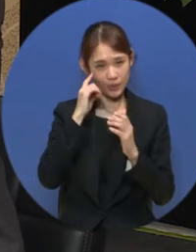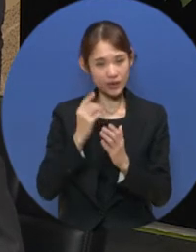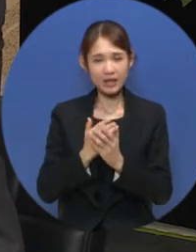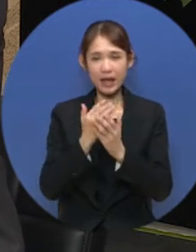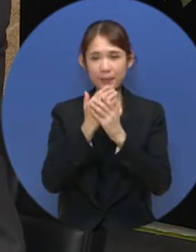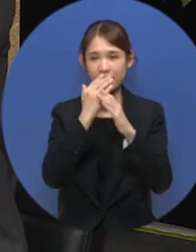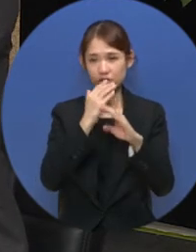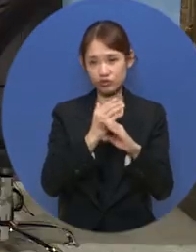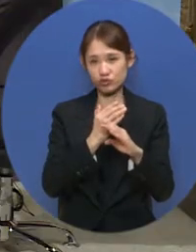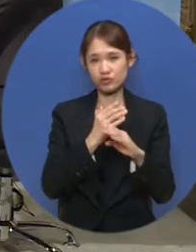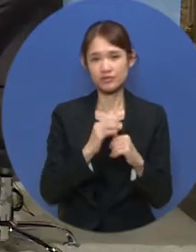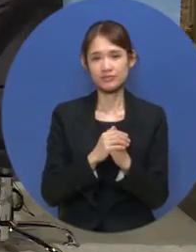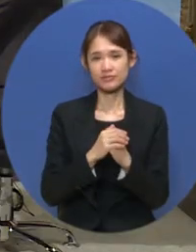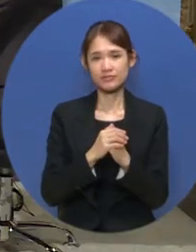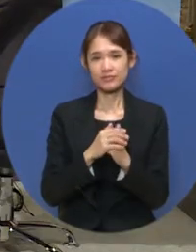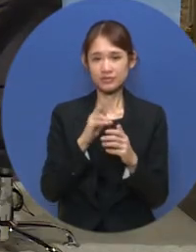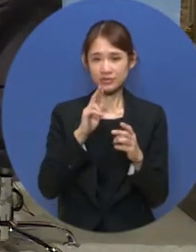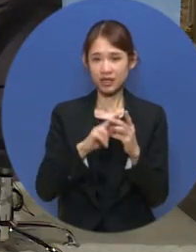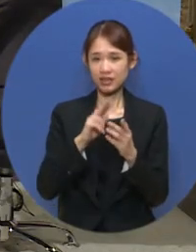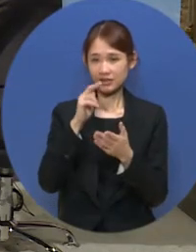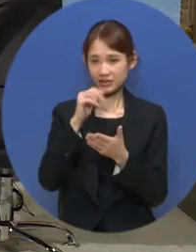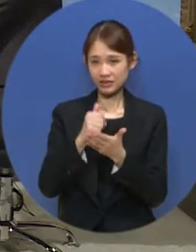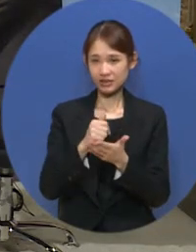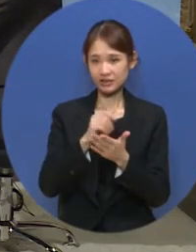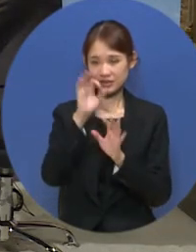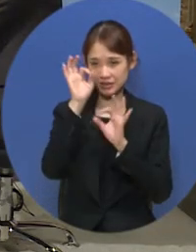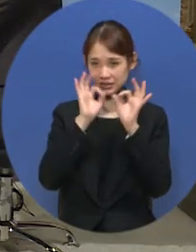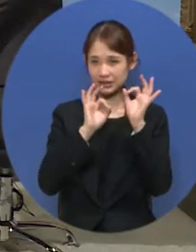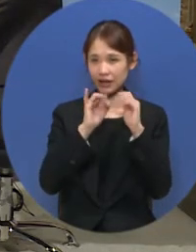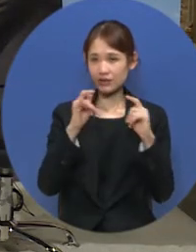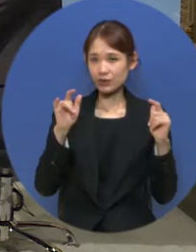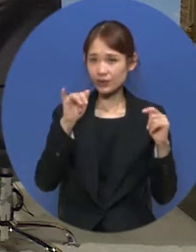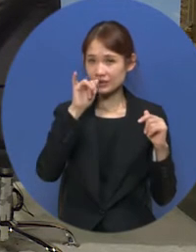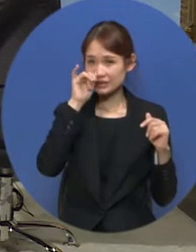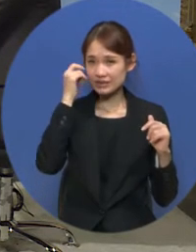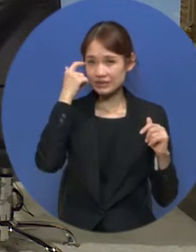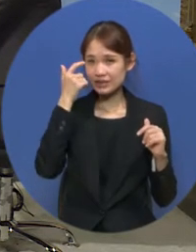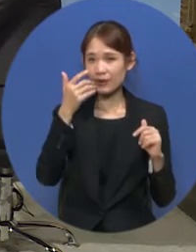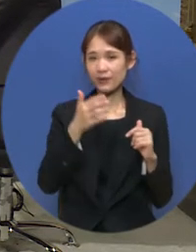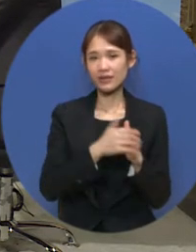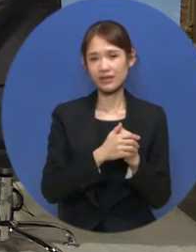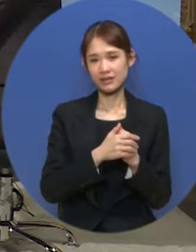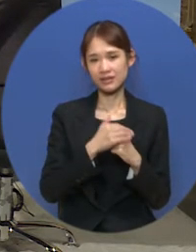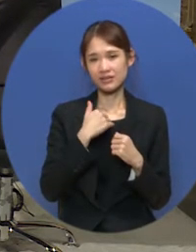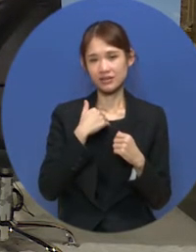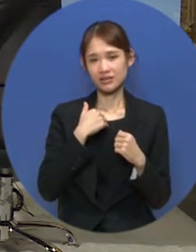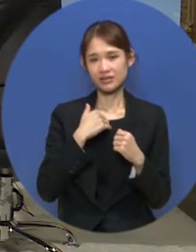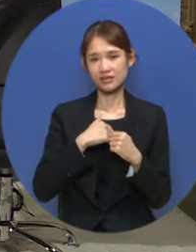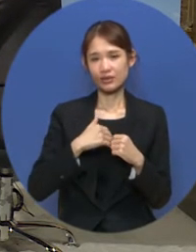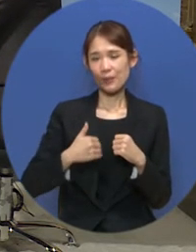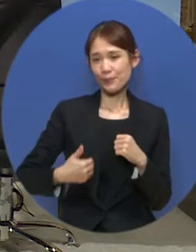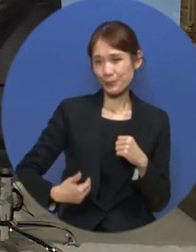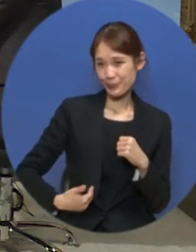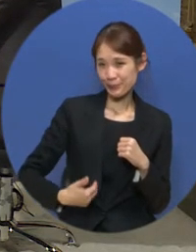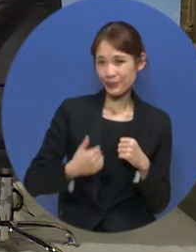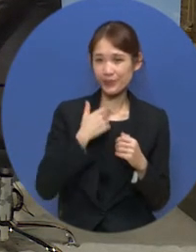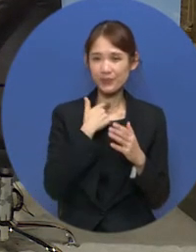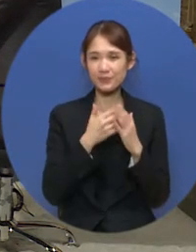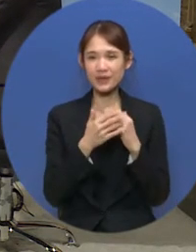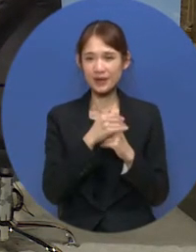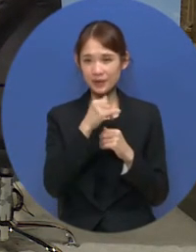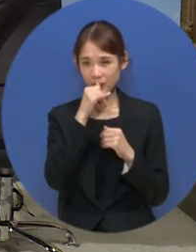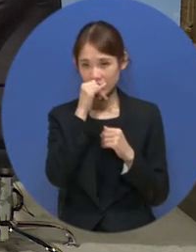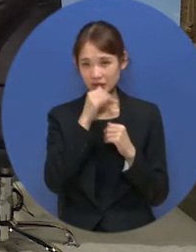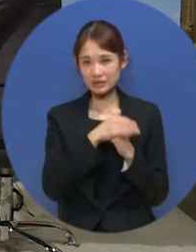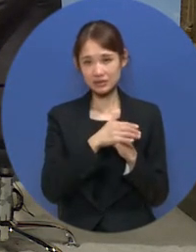네. 또 센터장님도 네. 어떤 시행착오 있으셨나요? 저야 뭐 이제 시험 모델을